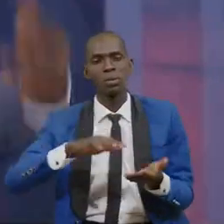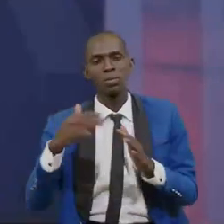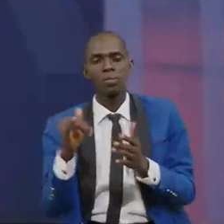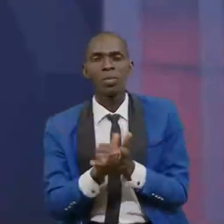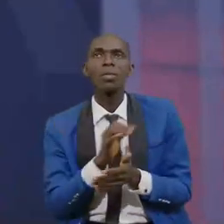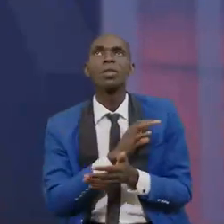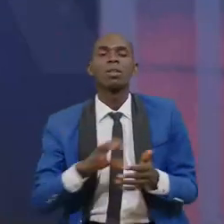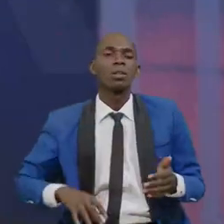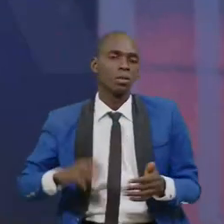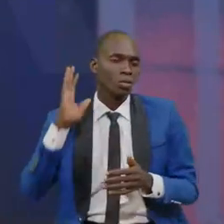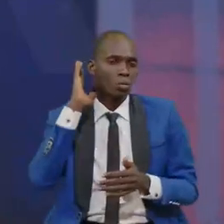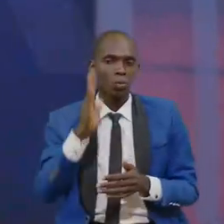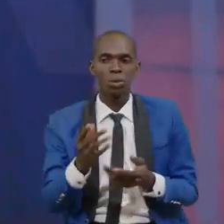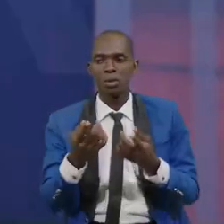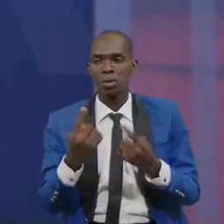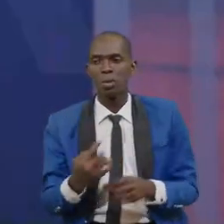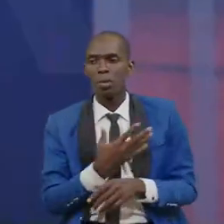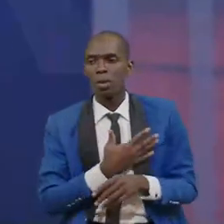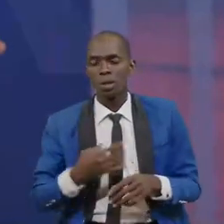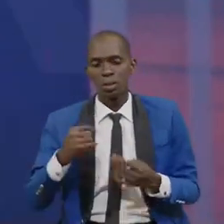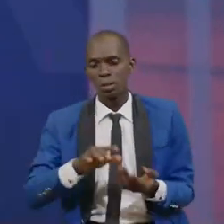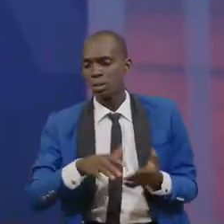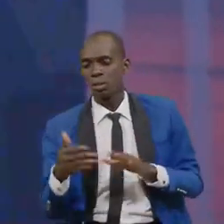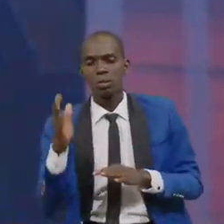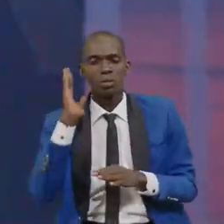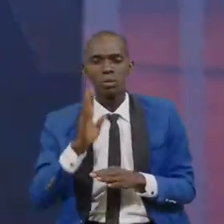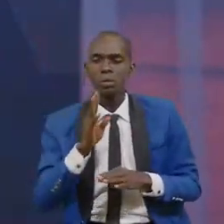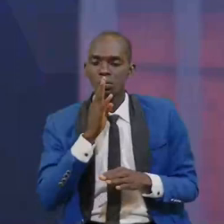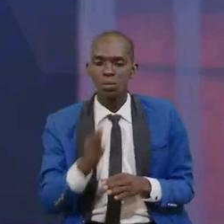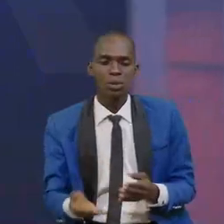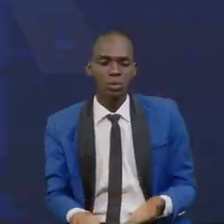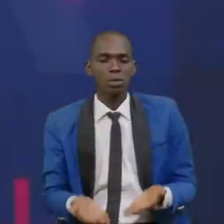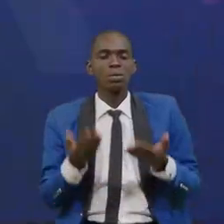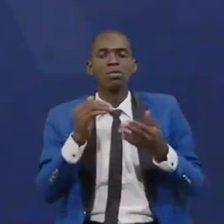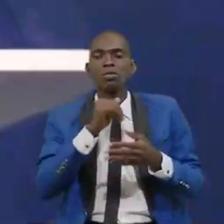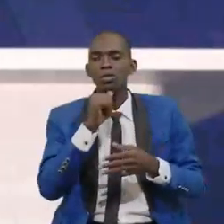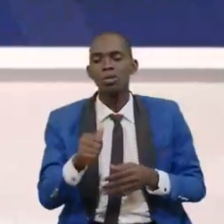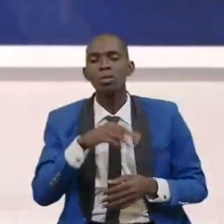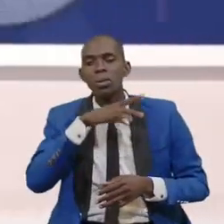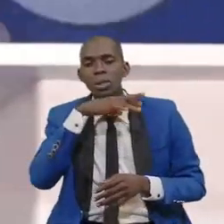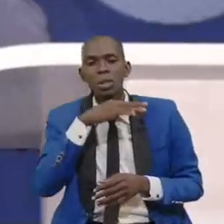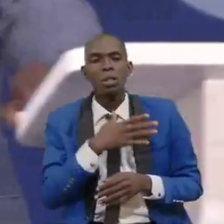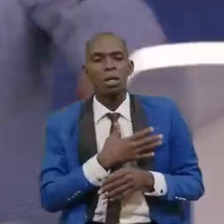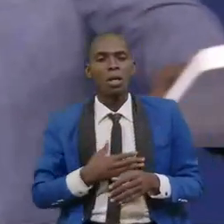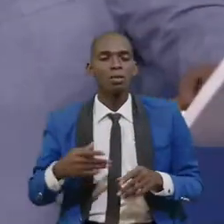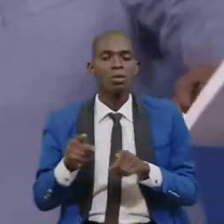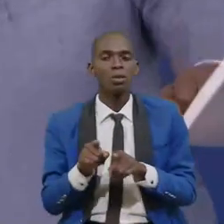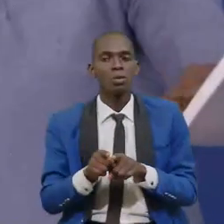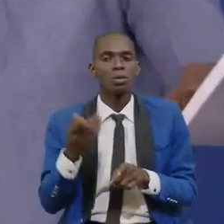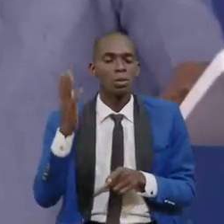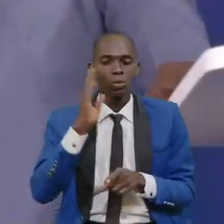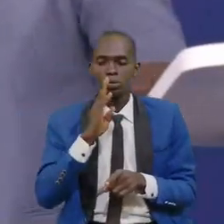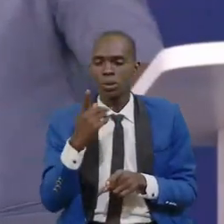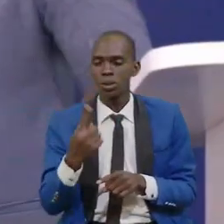reviendra et les morts seront ressuscités incorruptibles. Et il y aura donc